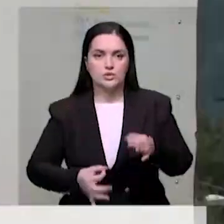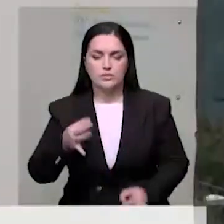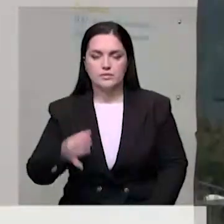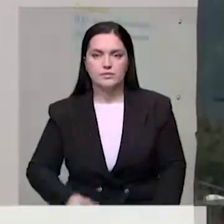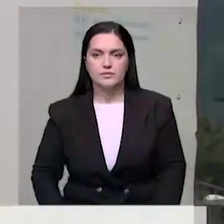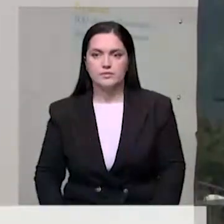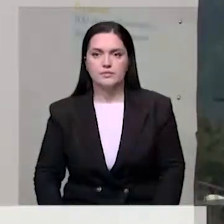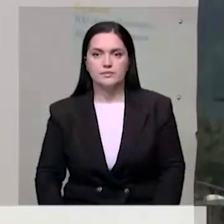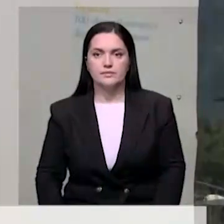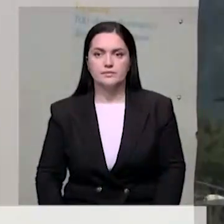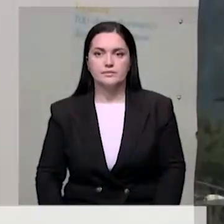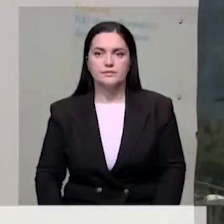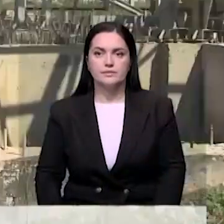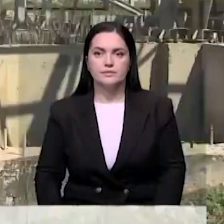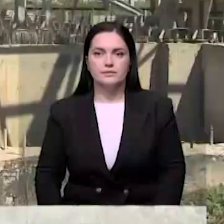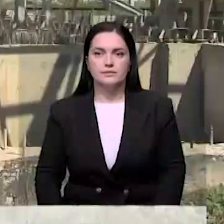суд.